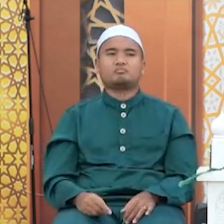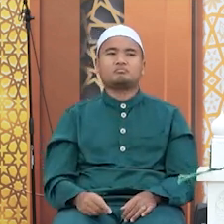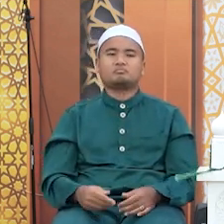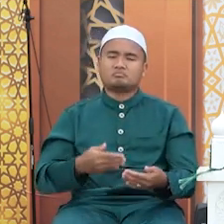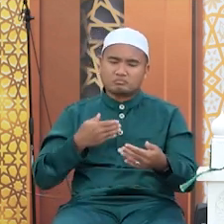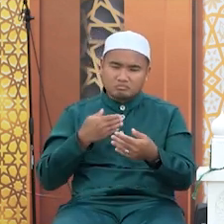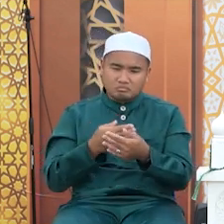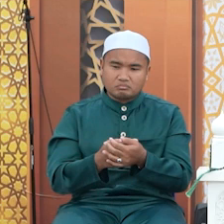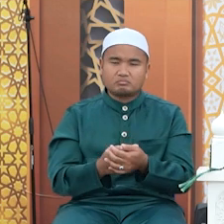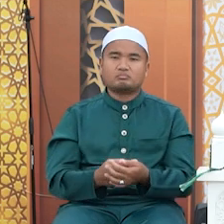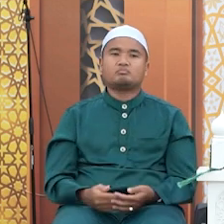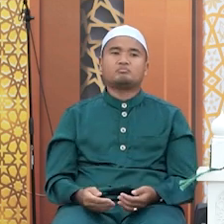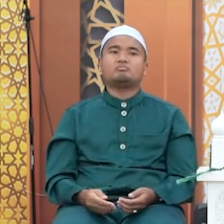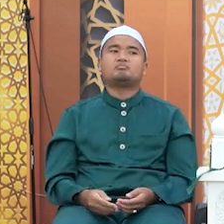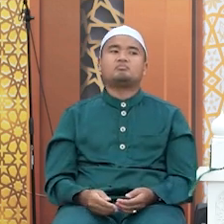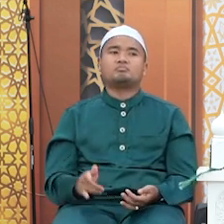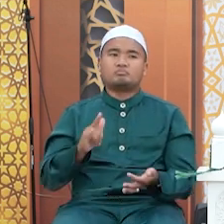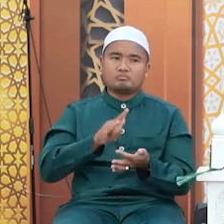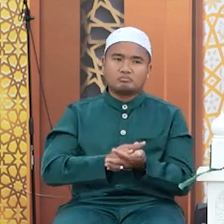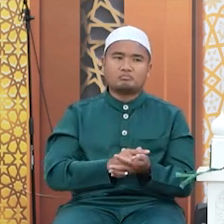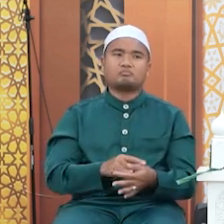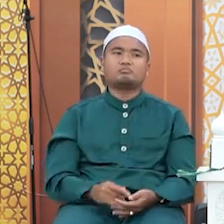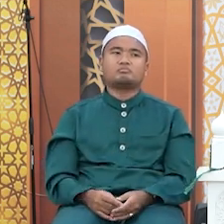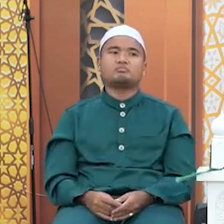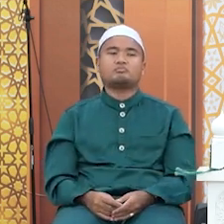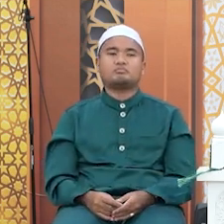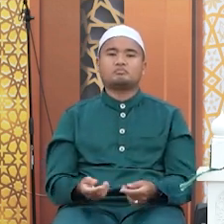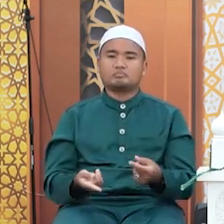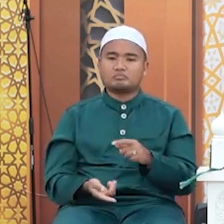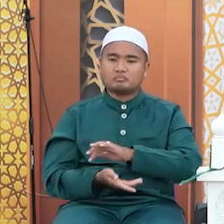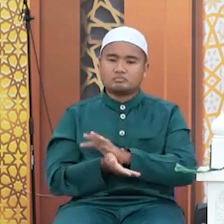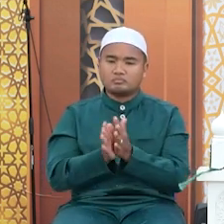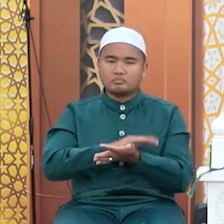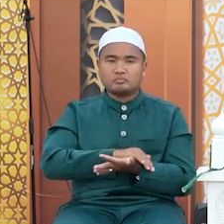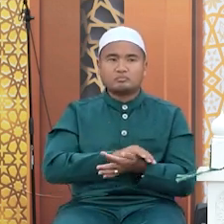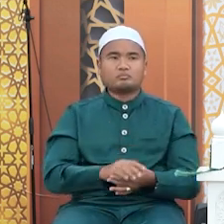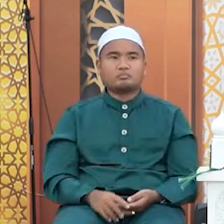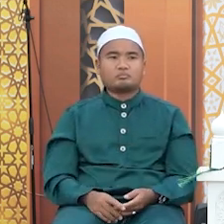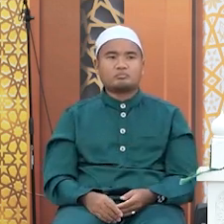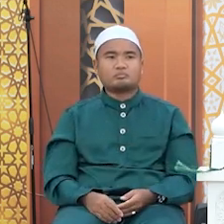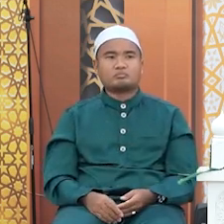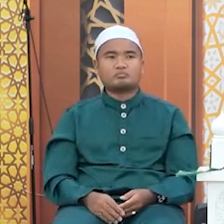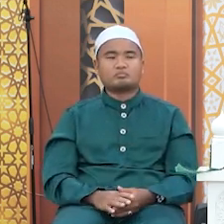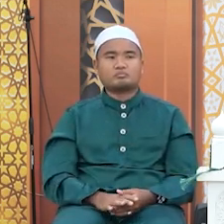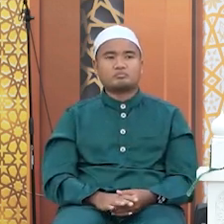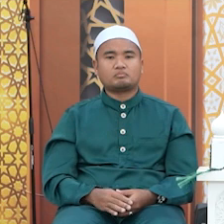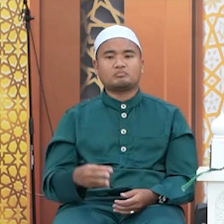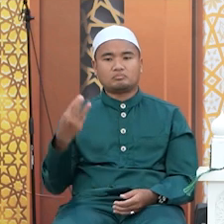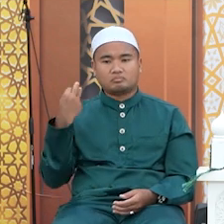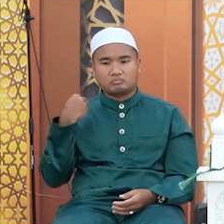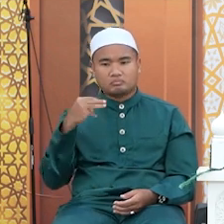Sampai tahap tu tuan-tuan. Jadi di situlah mereka ni diajar untuk